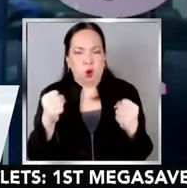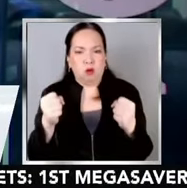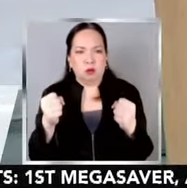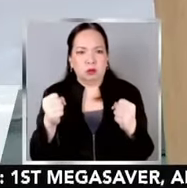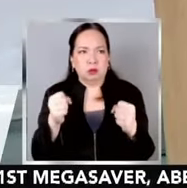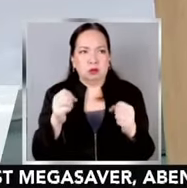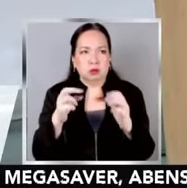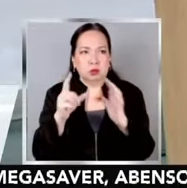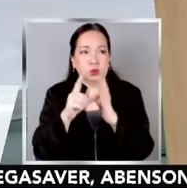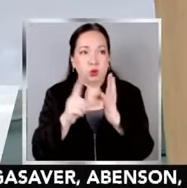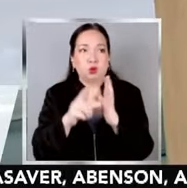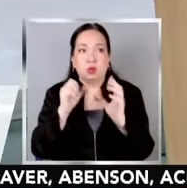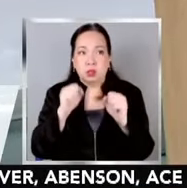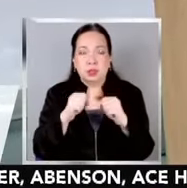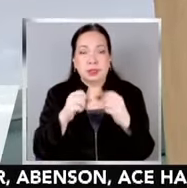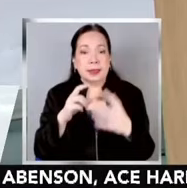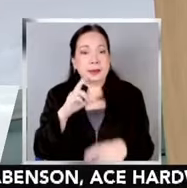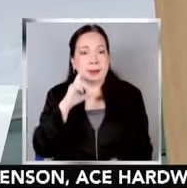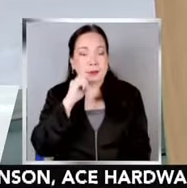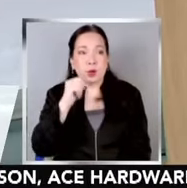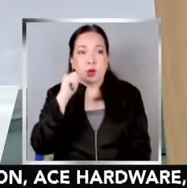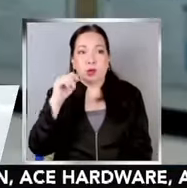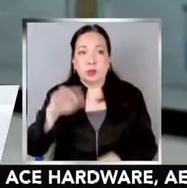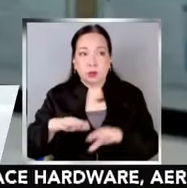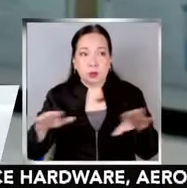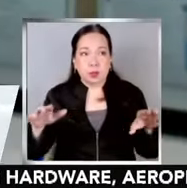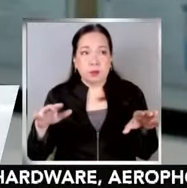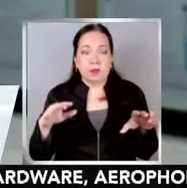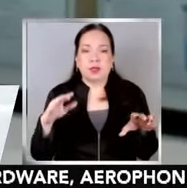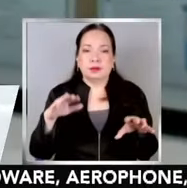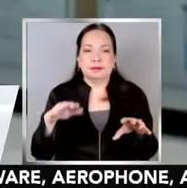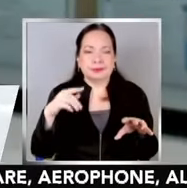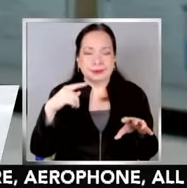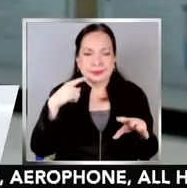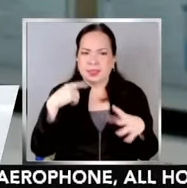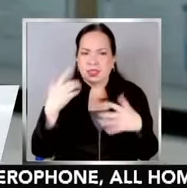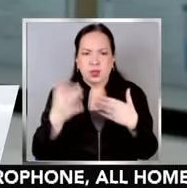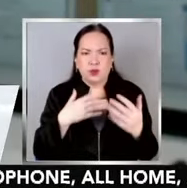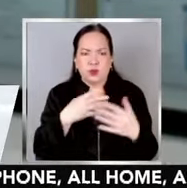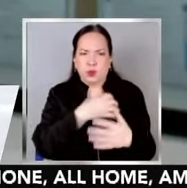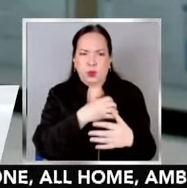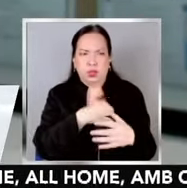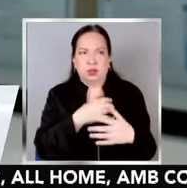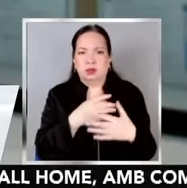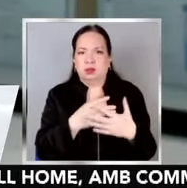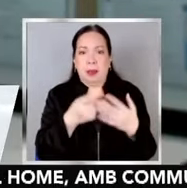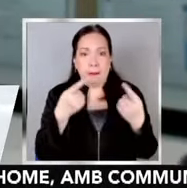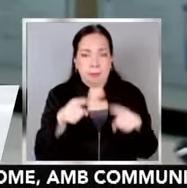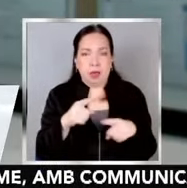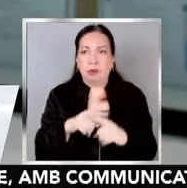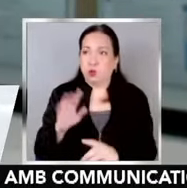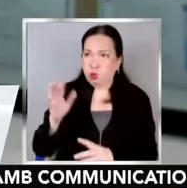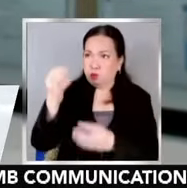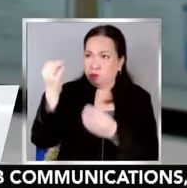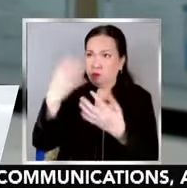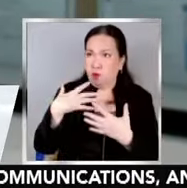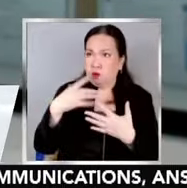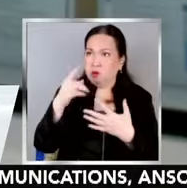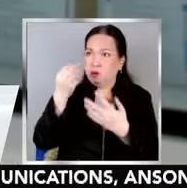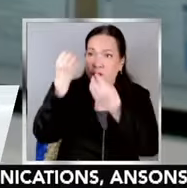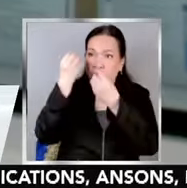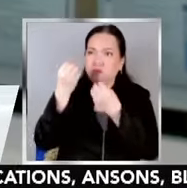Women and Children's Desk ng kahit anong police station. Huwag silang matakot na lumapit sa amin. Ito talaga yung mandato namin,